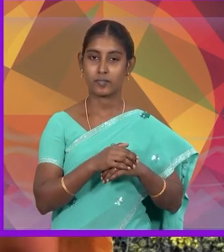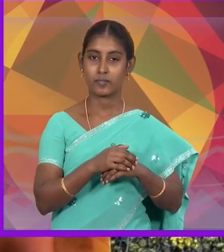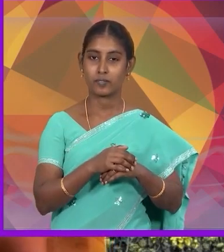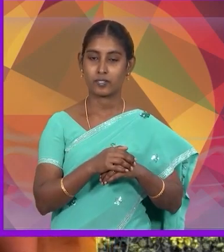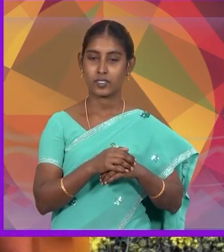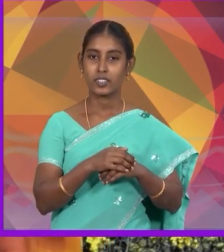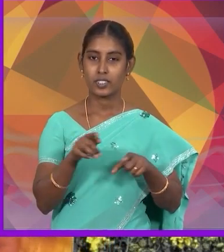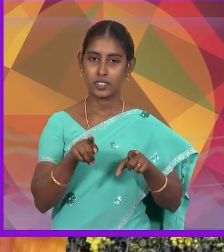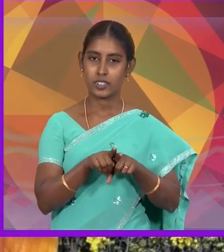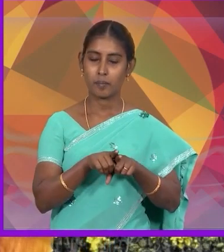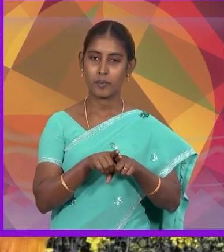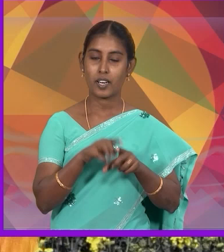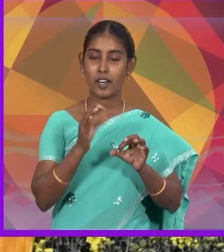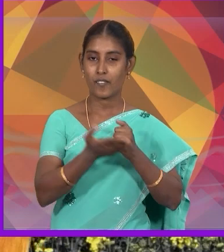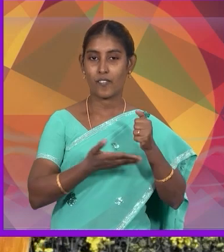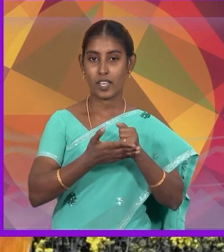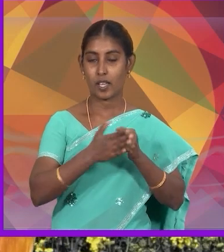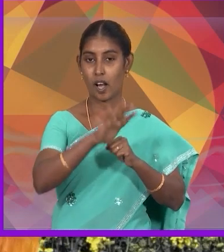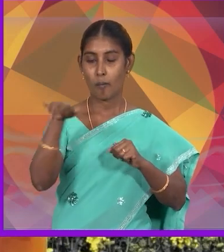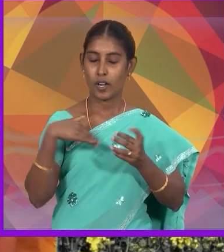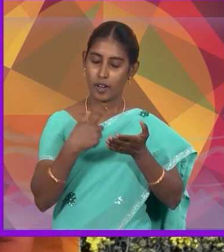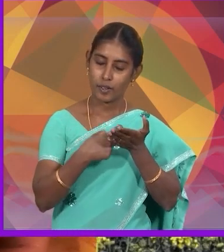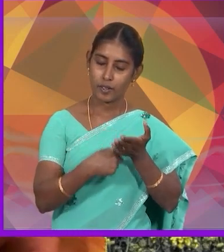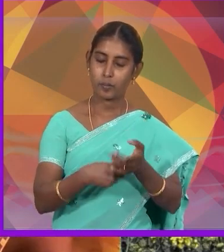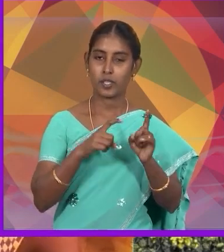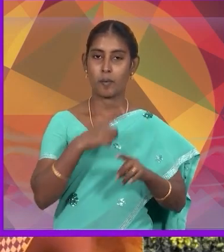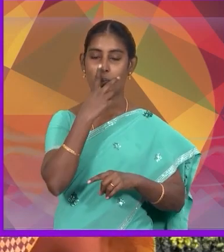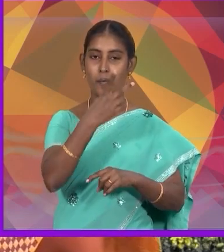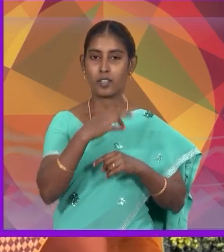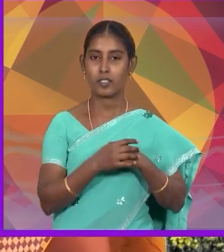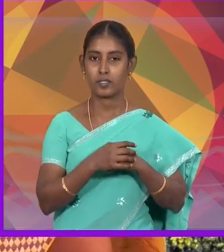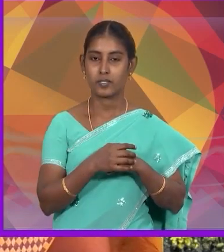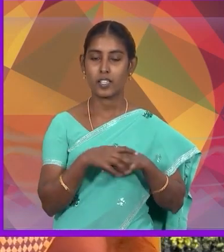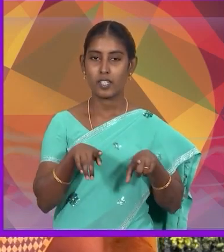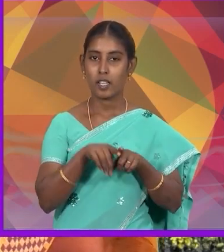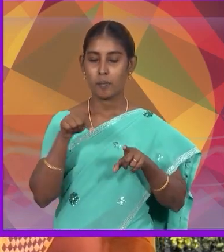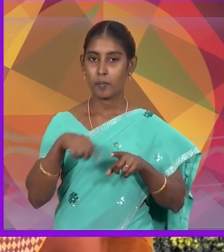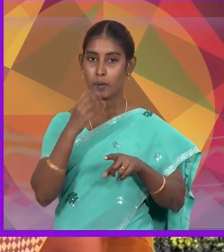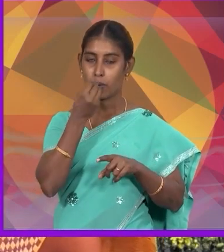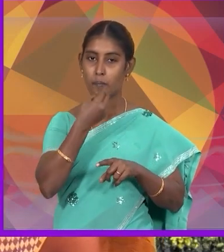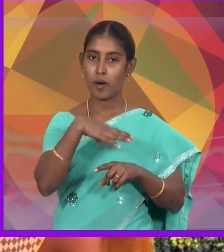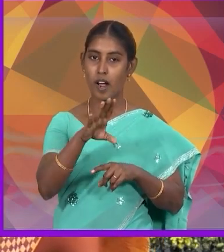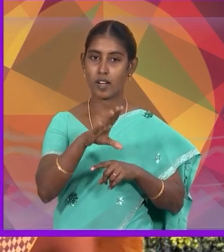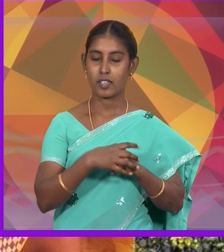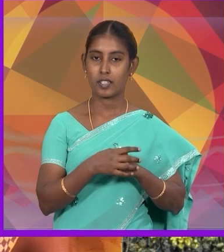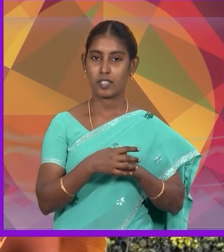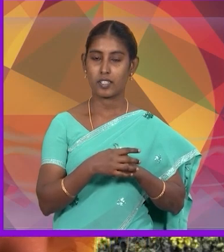அதனால வேளாண்மைய நாமளும் மதிக்கிறீங்க. இப்ப இந்த நாட்டுப்புற பாடலை ஒரு முறை உங்களுக்கு வாசிக்கிறேன். இது